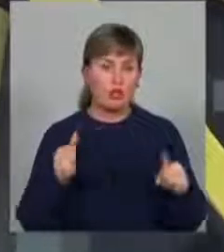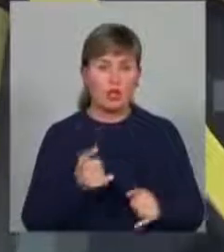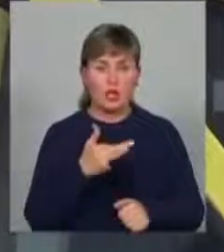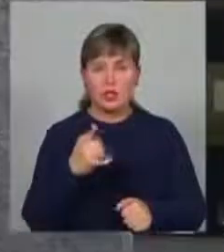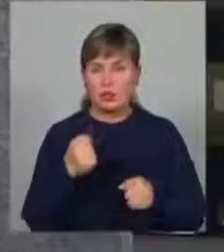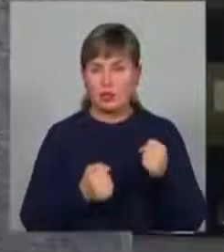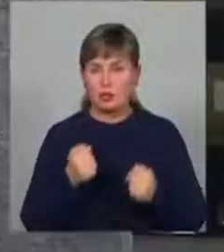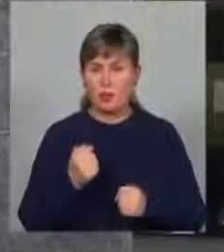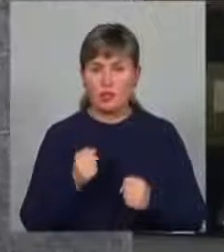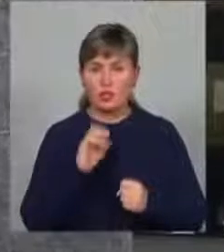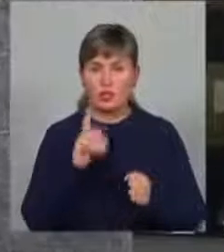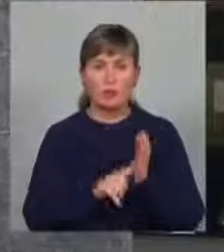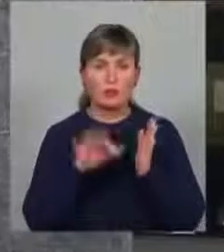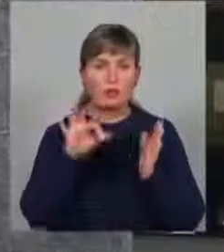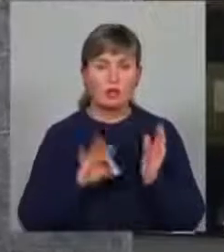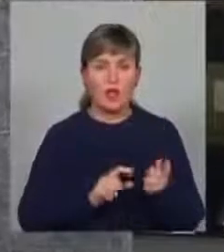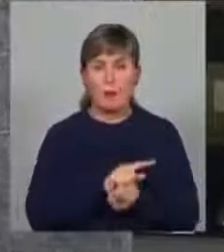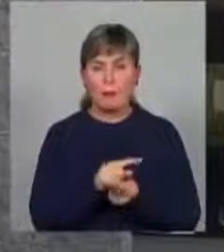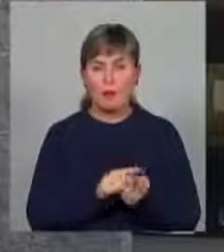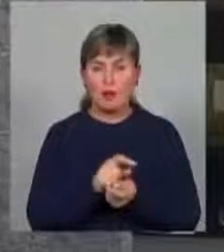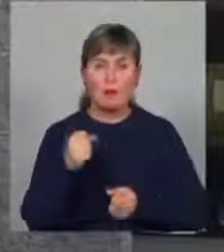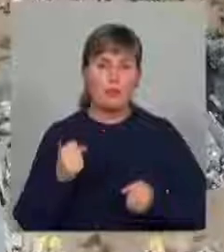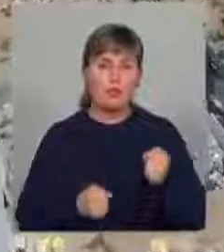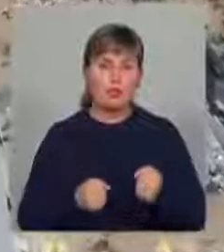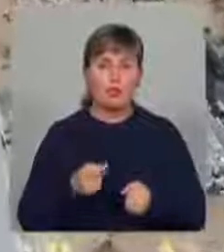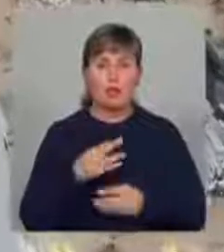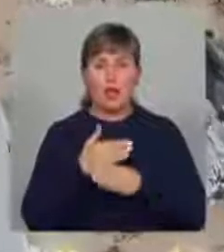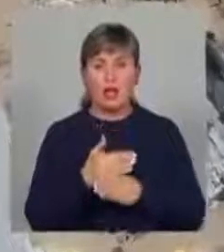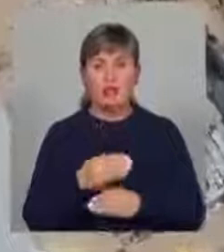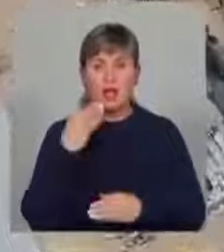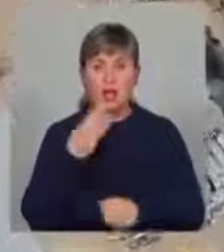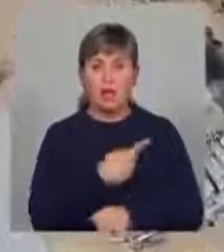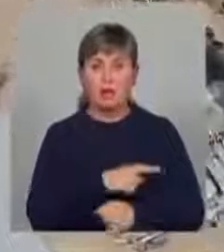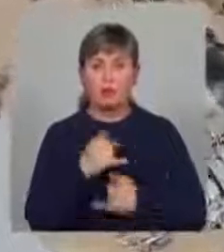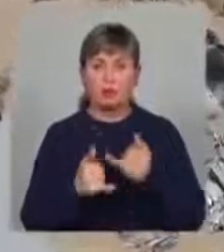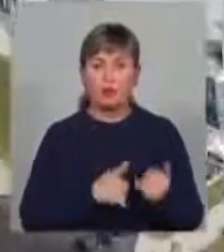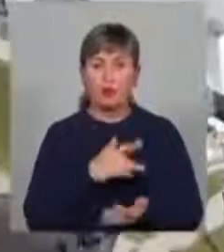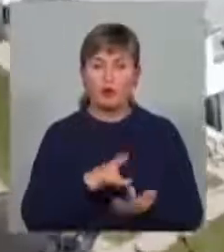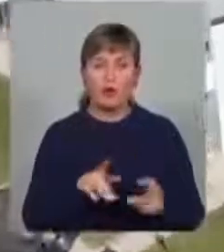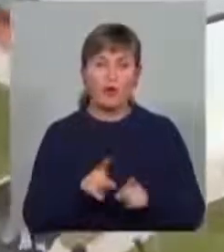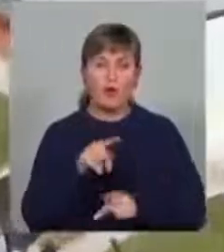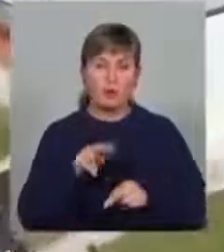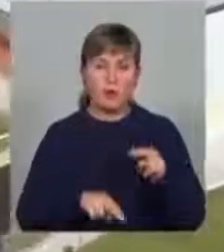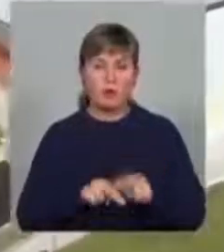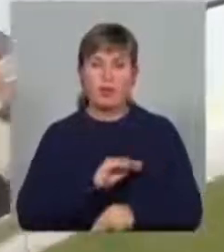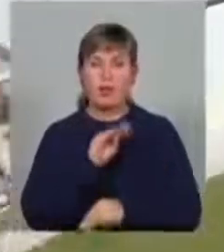бригад. На 70% обновлен автопарк. Для оказания качественных медуслуг в городе также строят